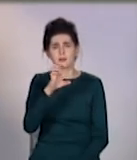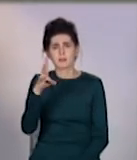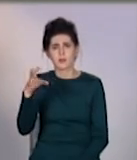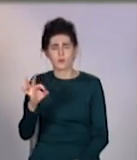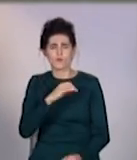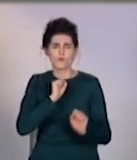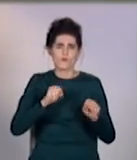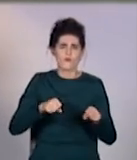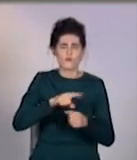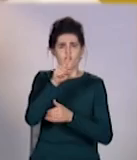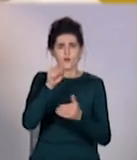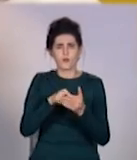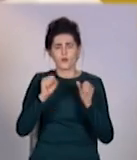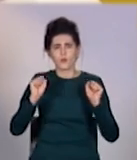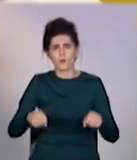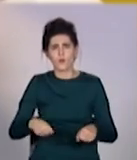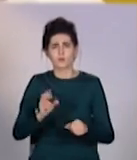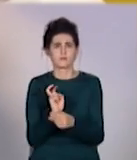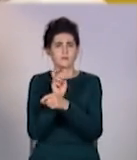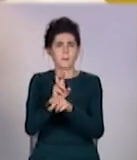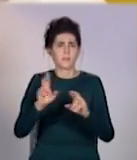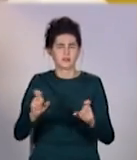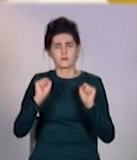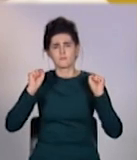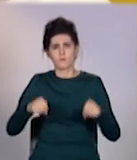питань можна вирішити дистанційно, без